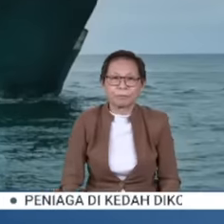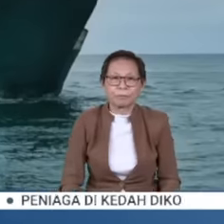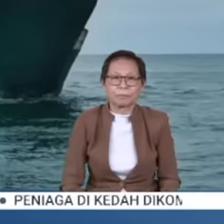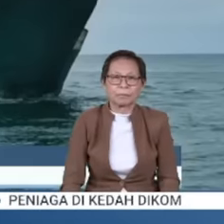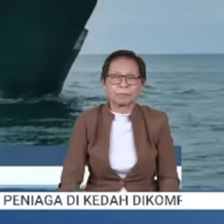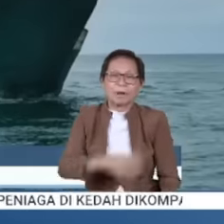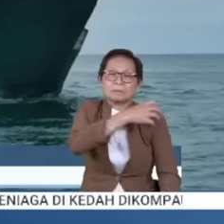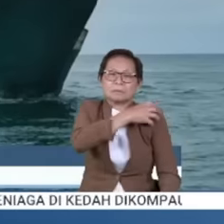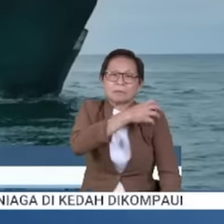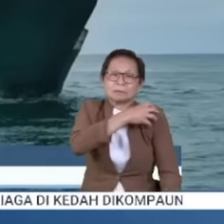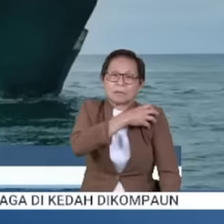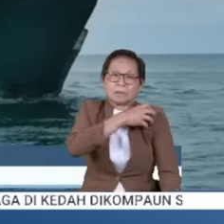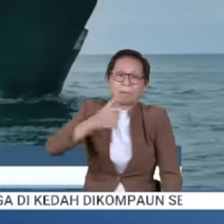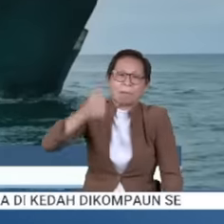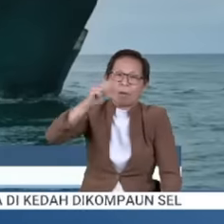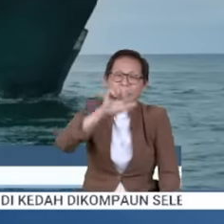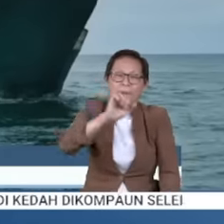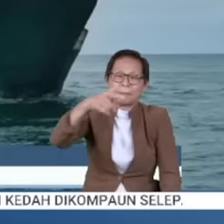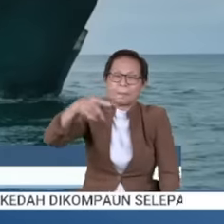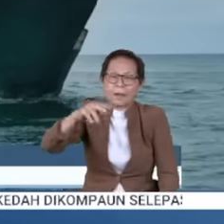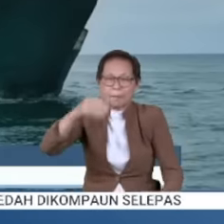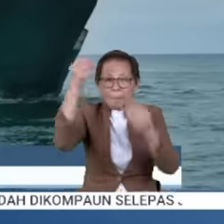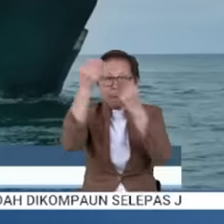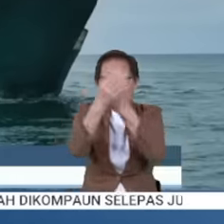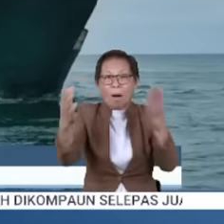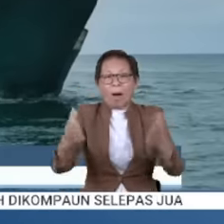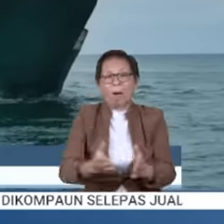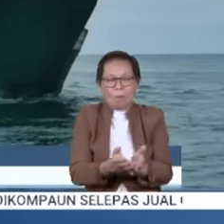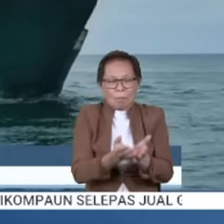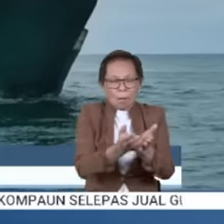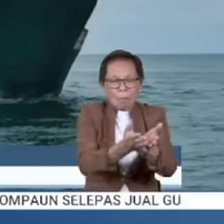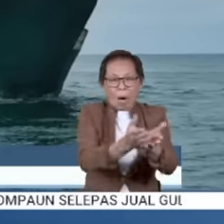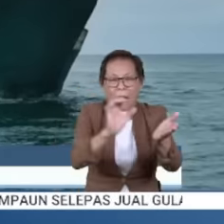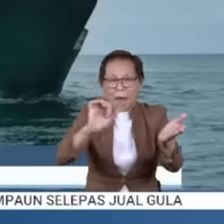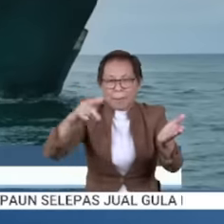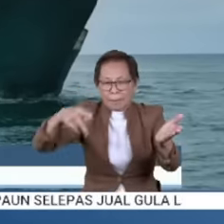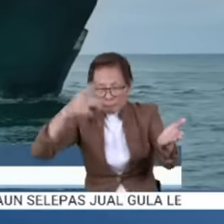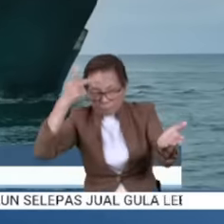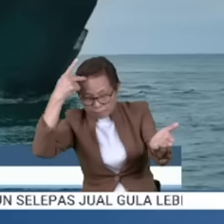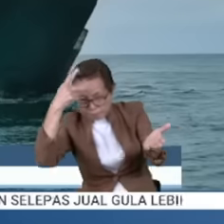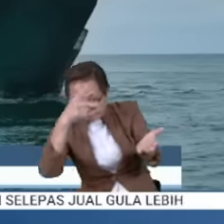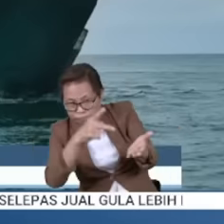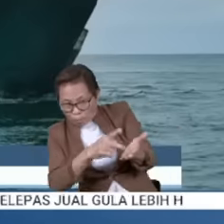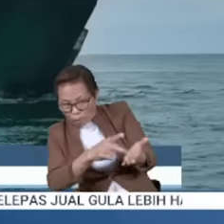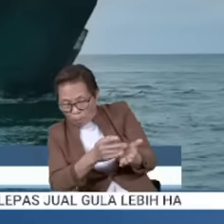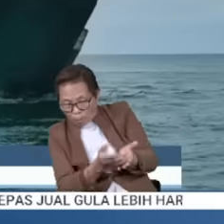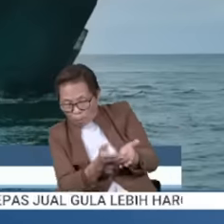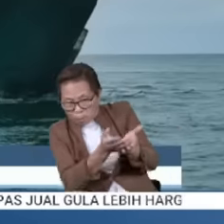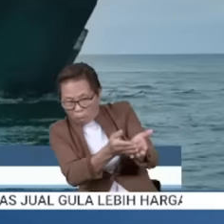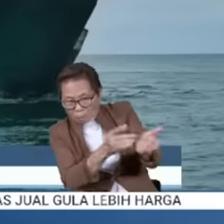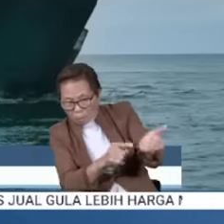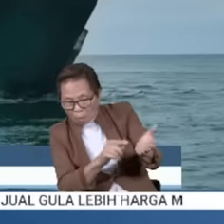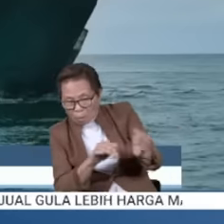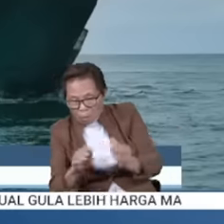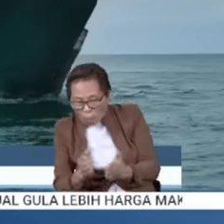Laksmana pertama maritim Zin Asman memalukan aset gronda epmm mengesan kapal kargo berkenan yang sedang bergerak dalam gerakan